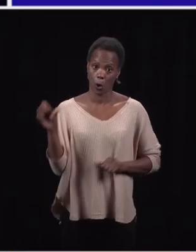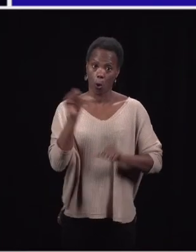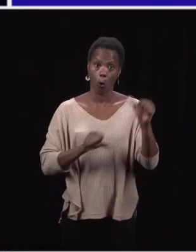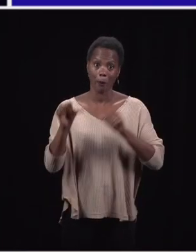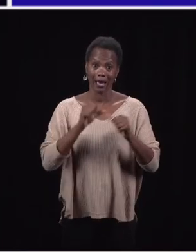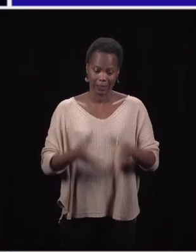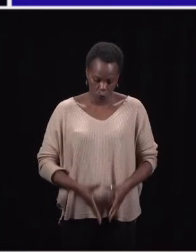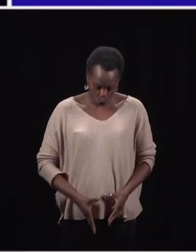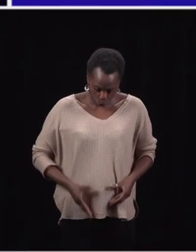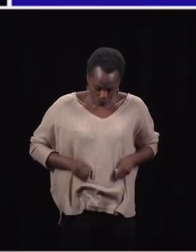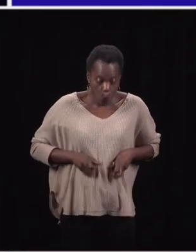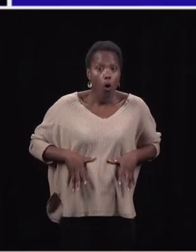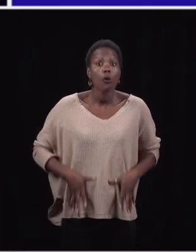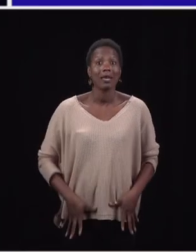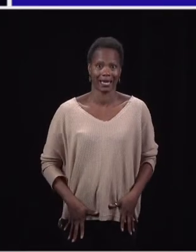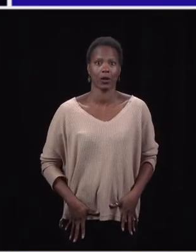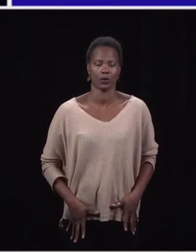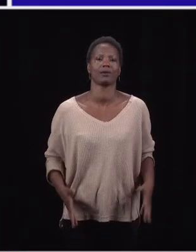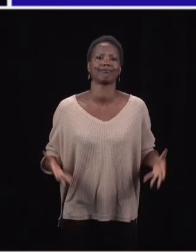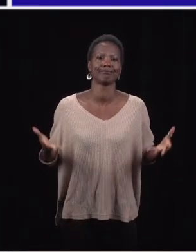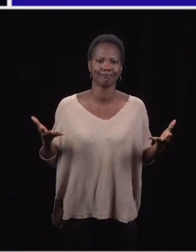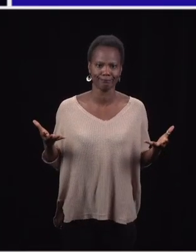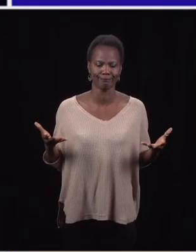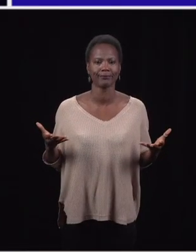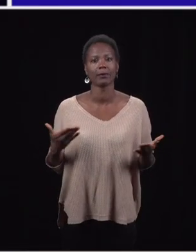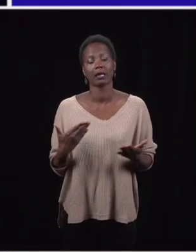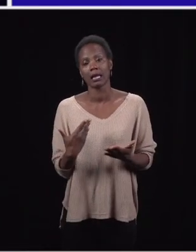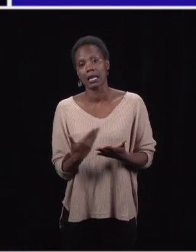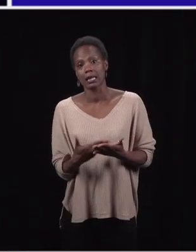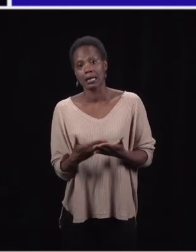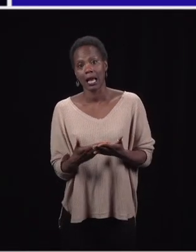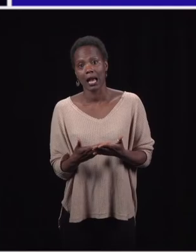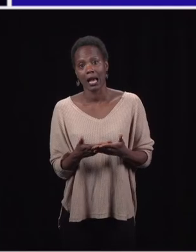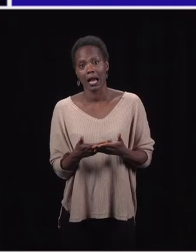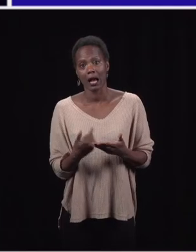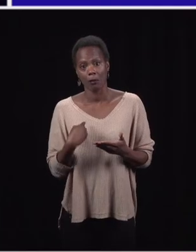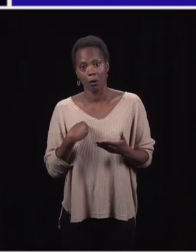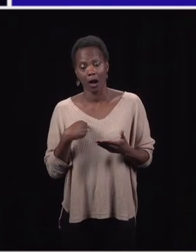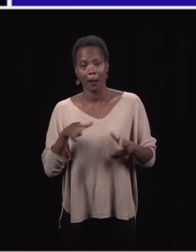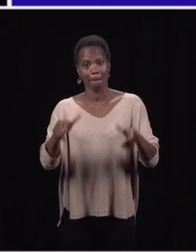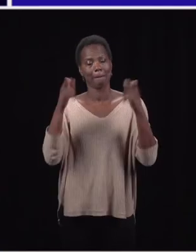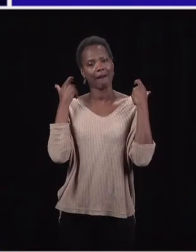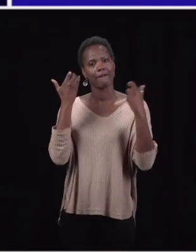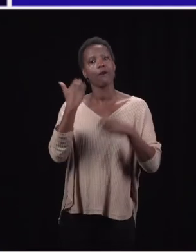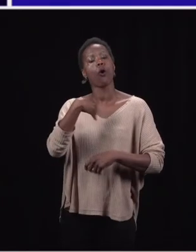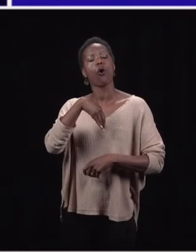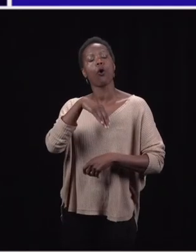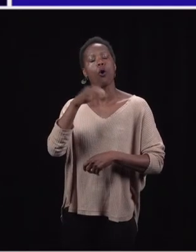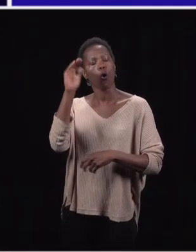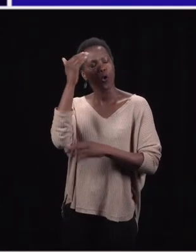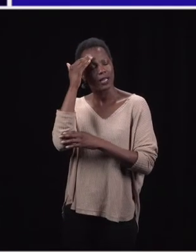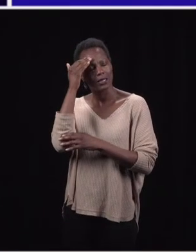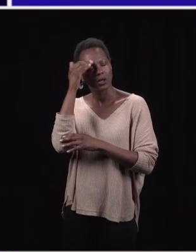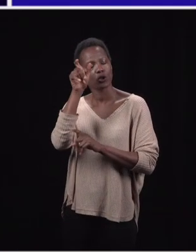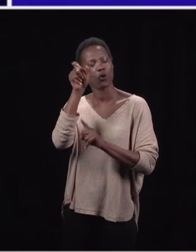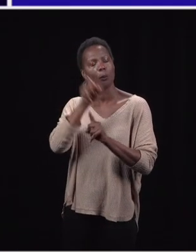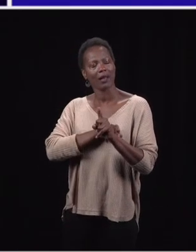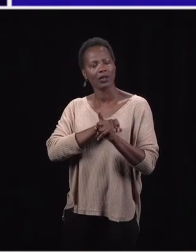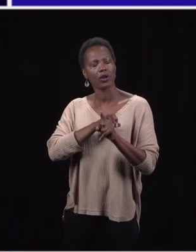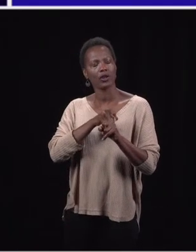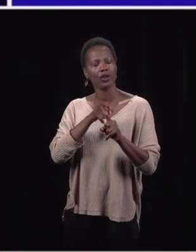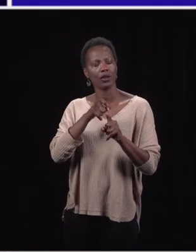pour de l'endométriose et c'est ce suite à quoi je suis devenu RQTH et c'est